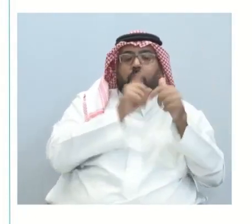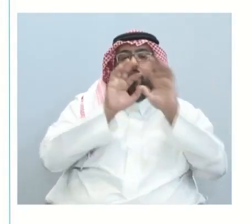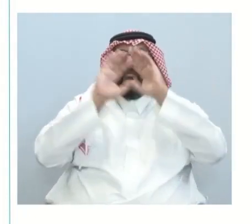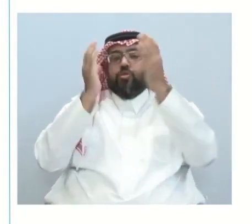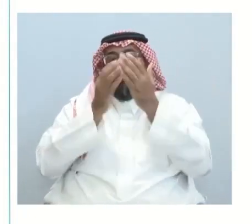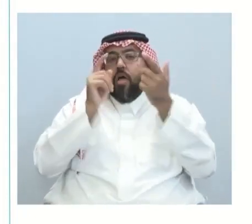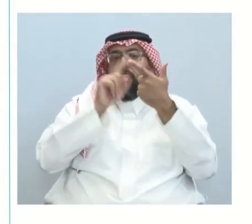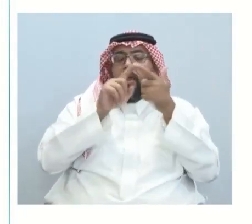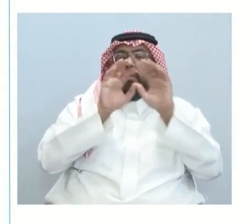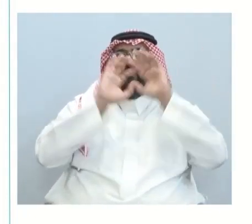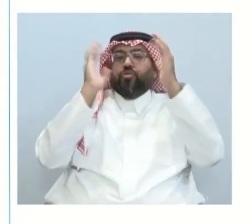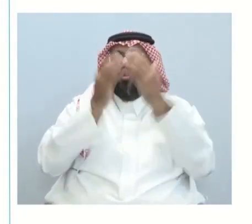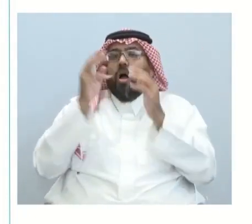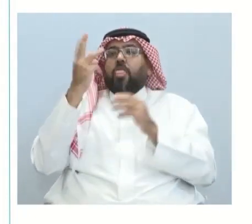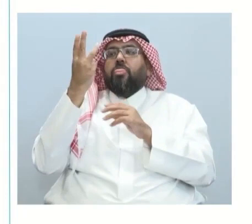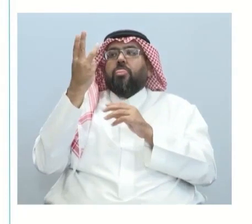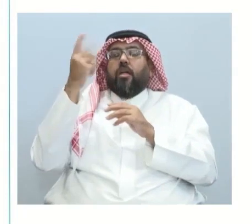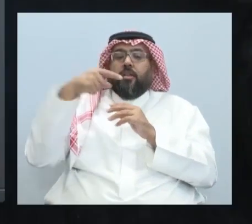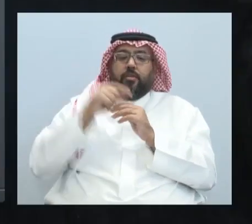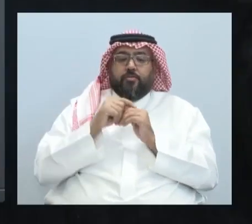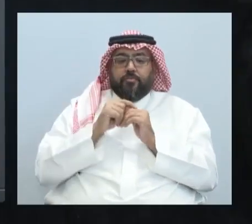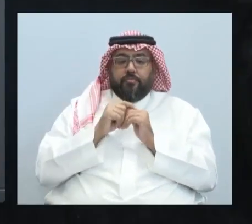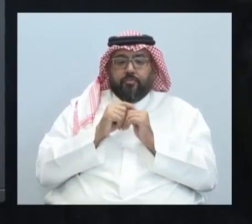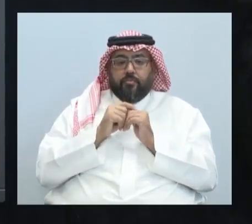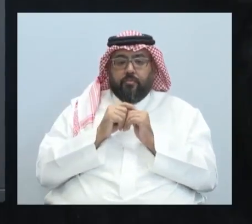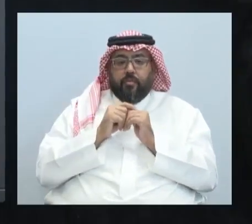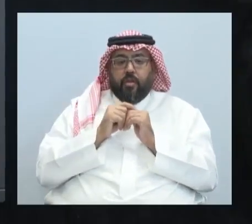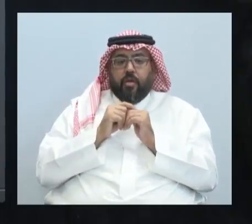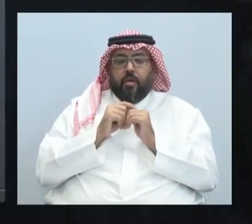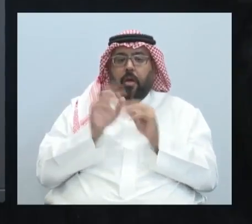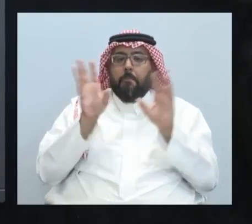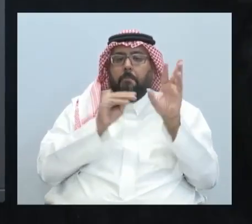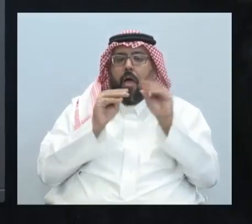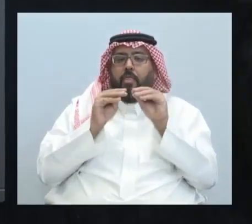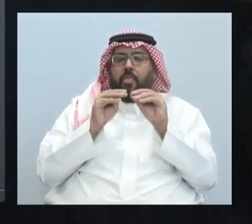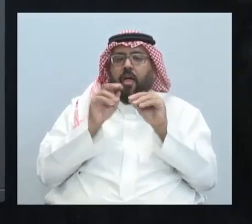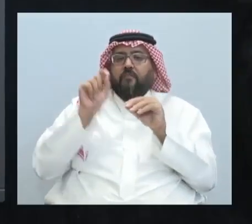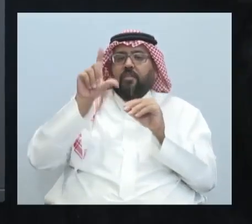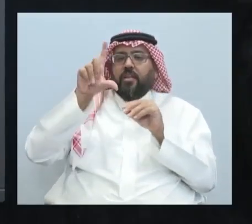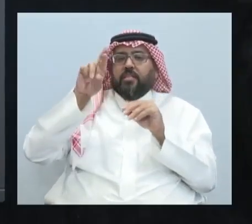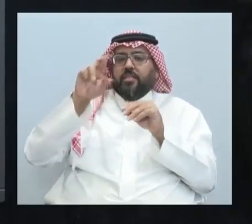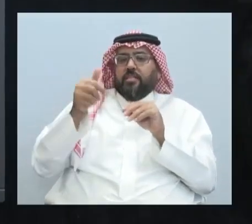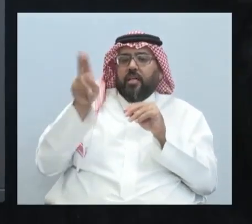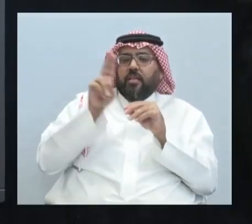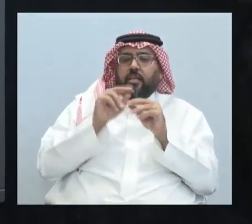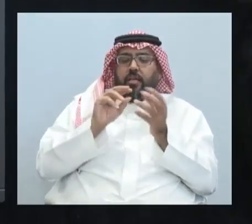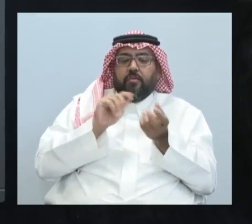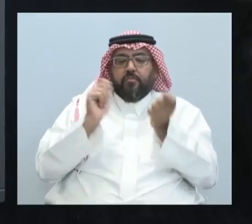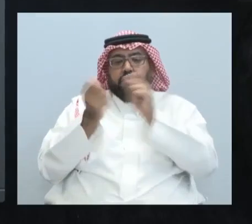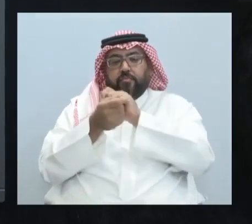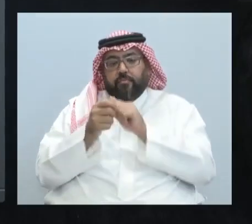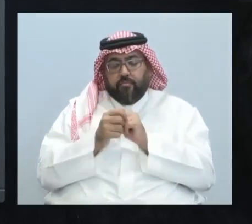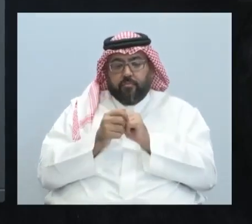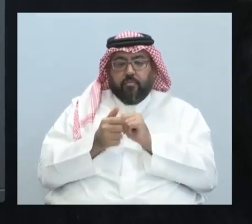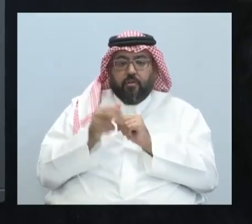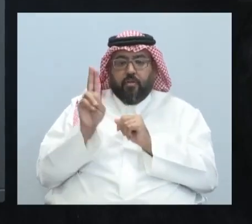المجموعه 13 تكون ايش ايونات موجبه وكذلك بعض من الايونات الفلزات الانتقاليه تعتبر احماض